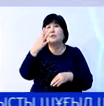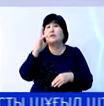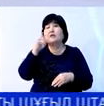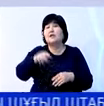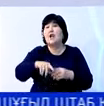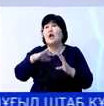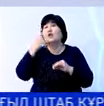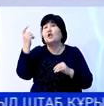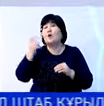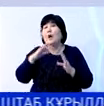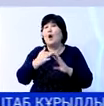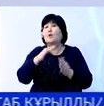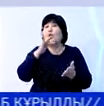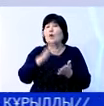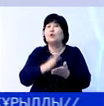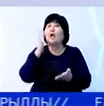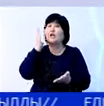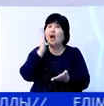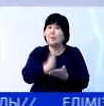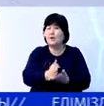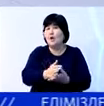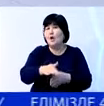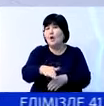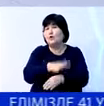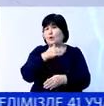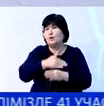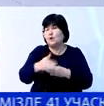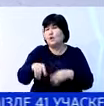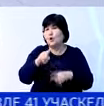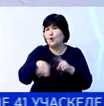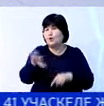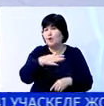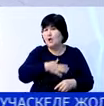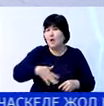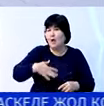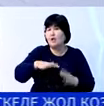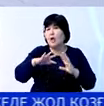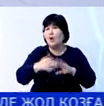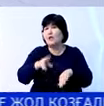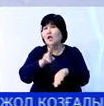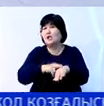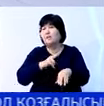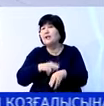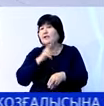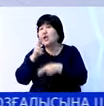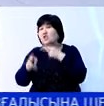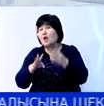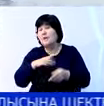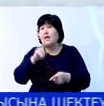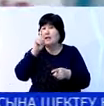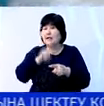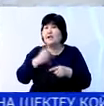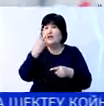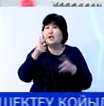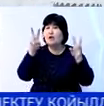орналасқан шаруашылықтан аудан орталығына бет алған. Ұзақ уақыт кешіккен соң туыстар алаңдап аудандық полиция бөліміне шағым түсіреді. Дереу 2